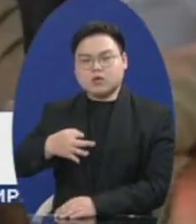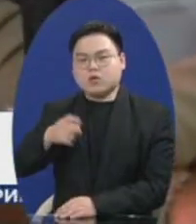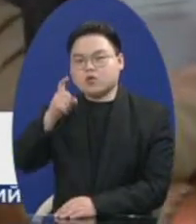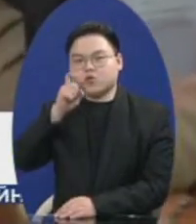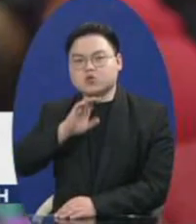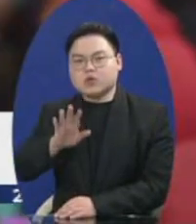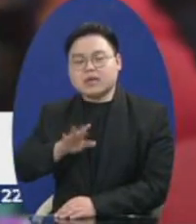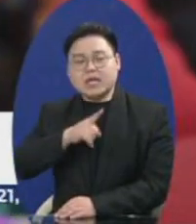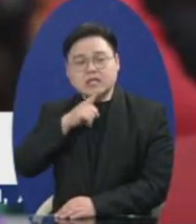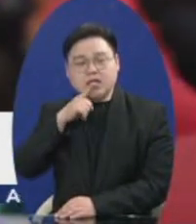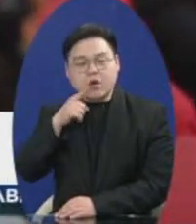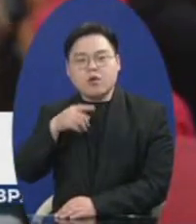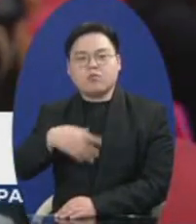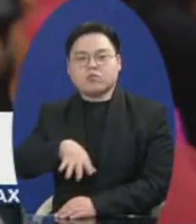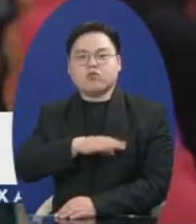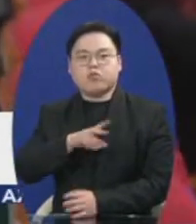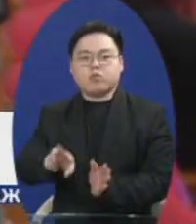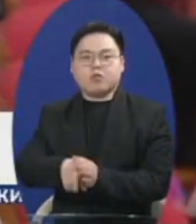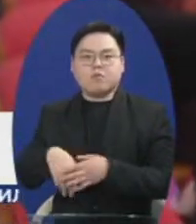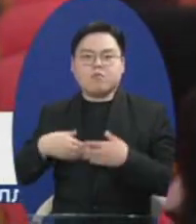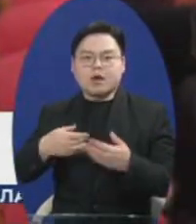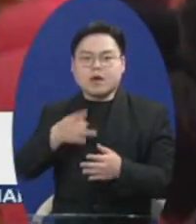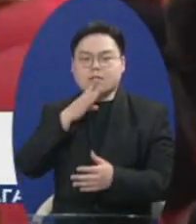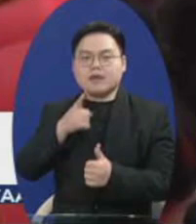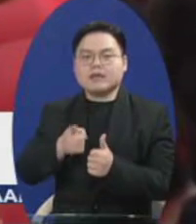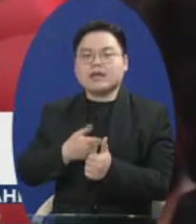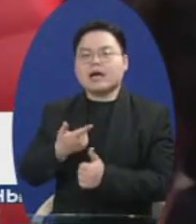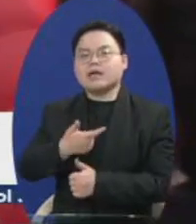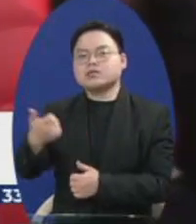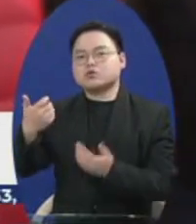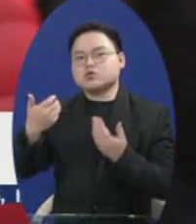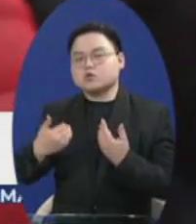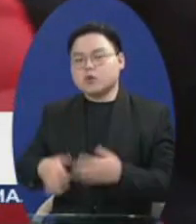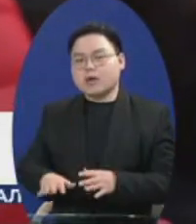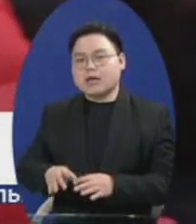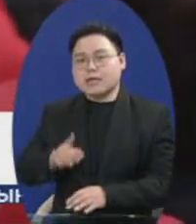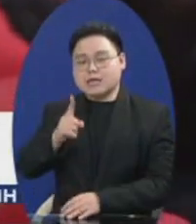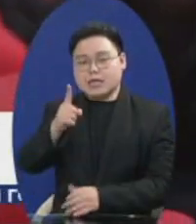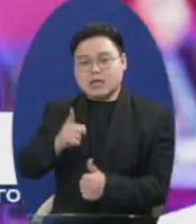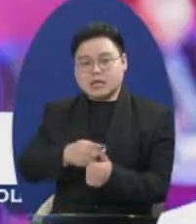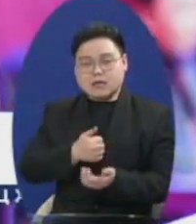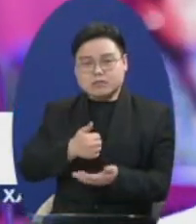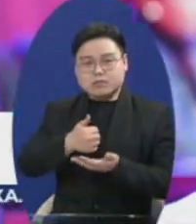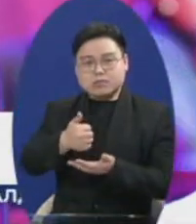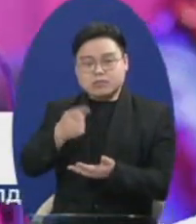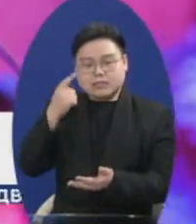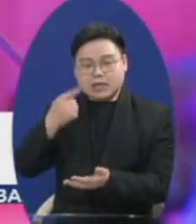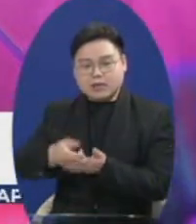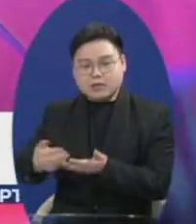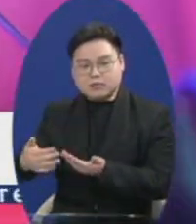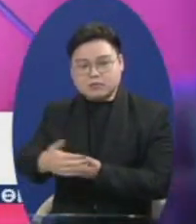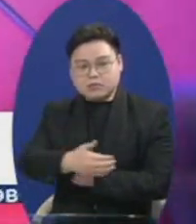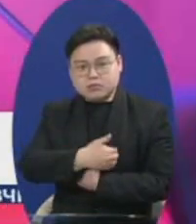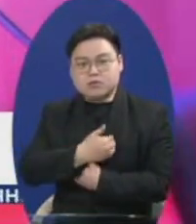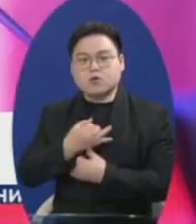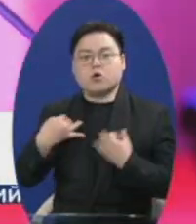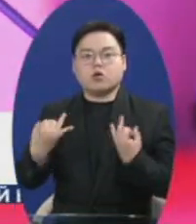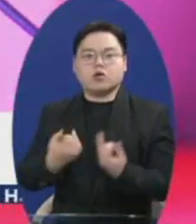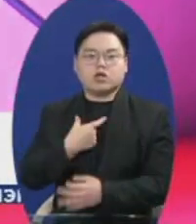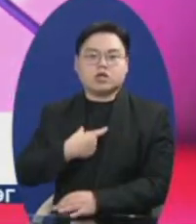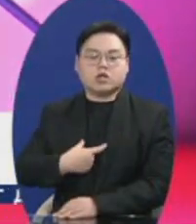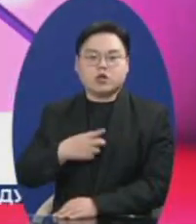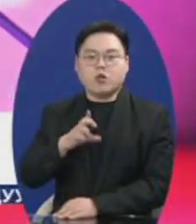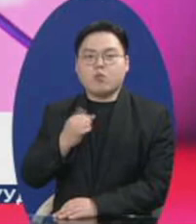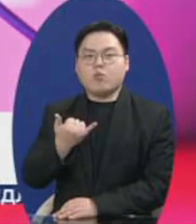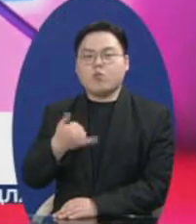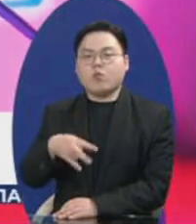залуу үеийн тамга тэмдэгэ өгнө гэснээр нэрийн татсан байна. За ингэснээр ганц нэр дэвшигчтэй санал хураалт явагдаж улсын хурлын гишүүн Монгол улсын сайд